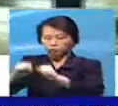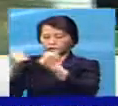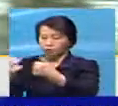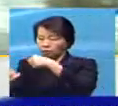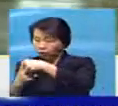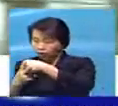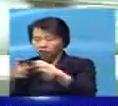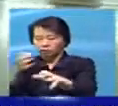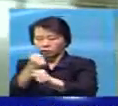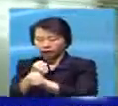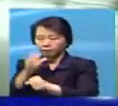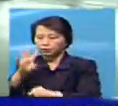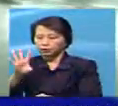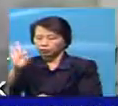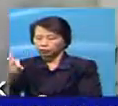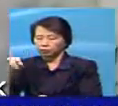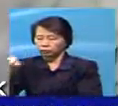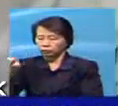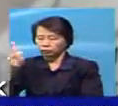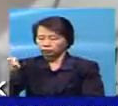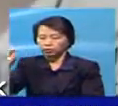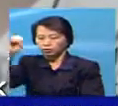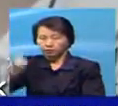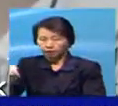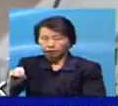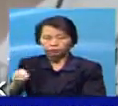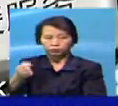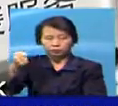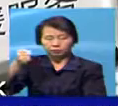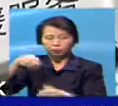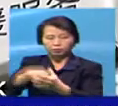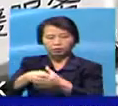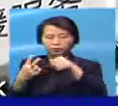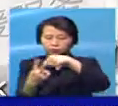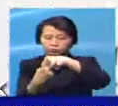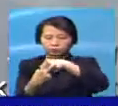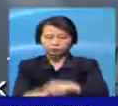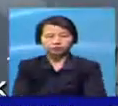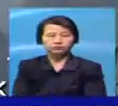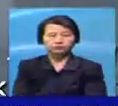tersebut memperoleh 49.9% pegangan dalam Proton.